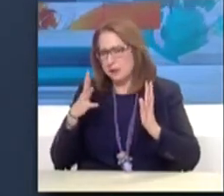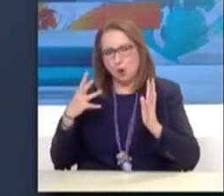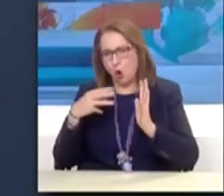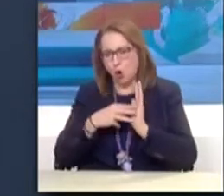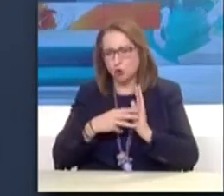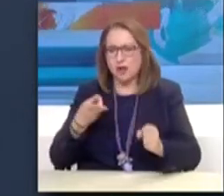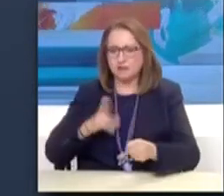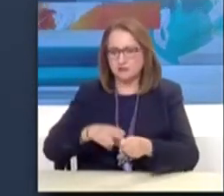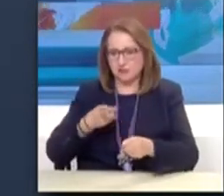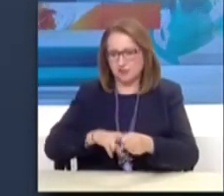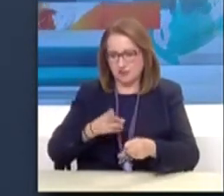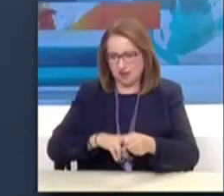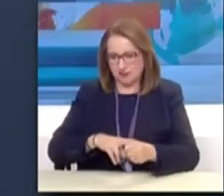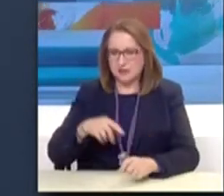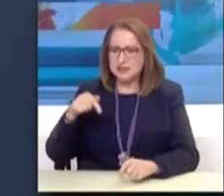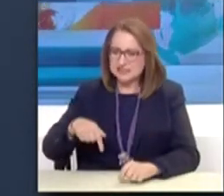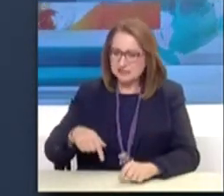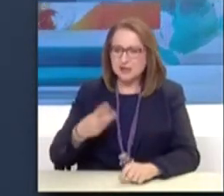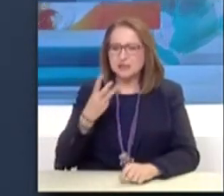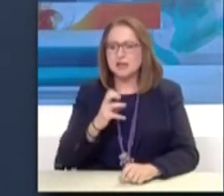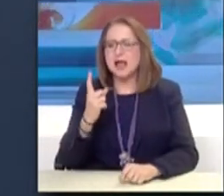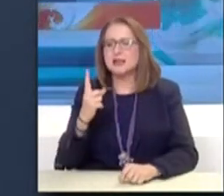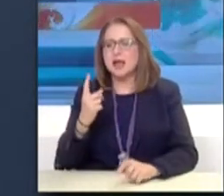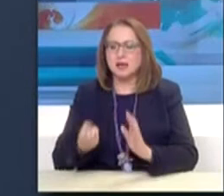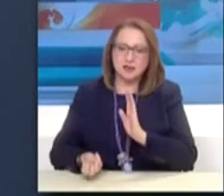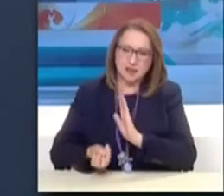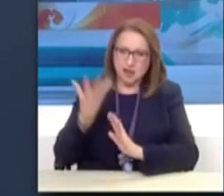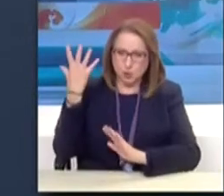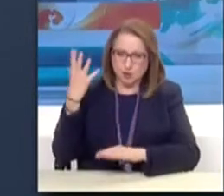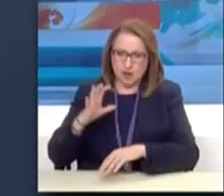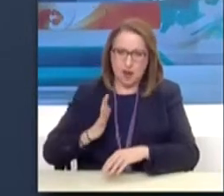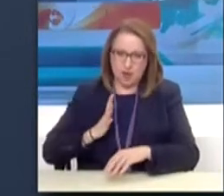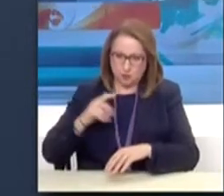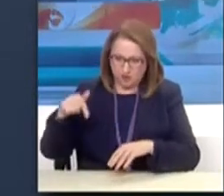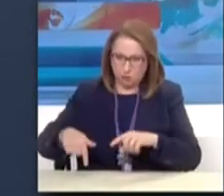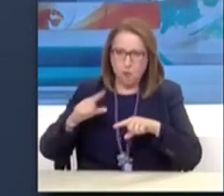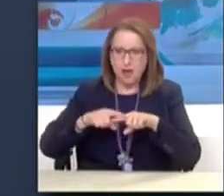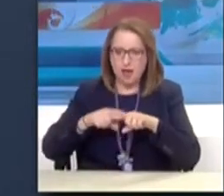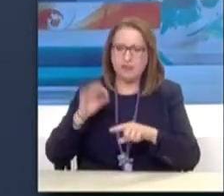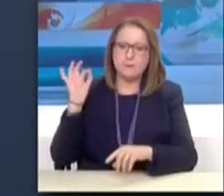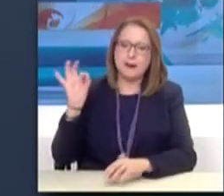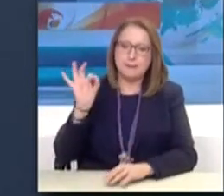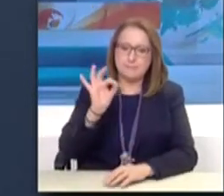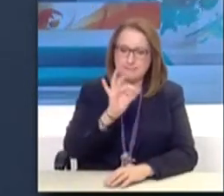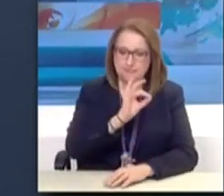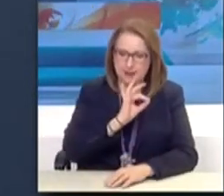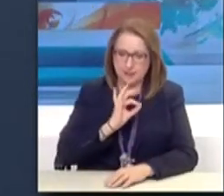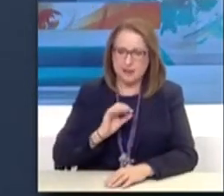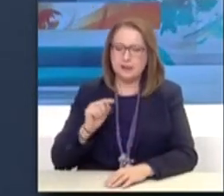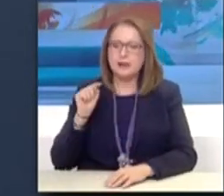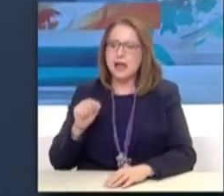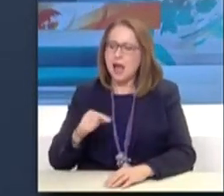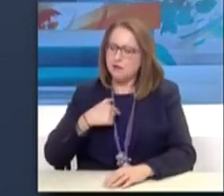Ανακοινώνουμε σήμερα 31 νέα επιβεβαιωμένα κρούσματα της νόσου στη χώρα μας. Θα μιλήσω αναλυτικά λιγάκι για το τι σημαίνει αυτό το νούμερο